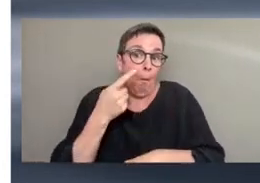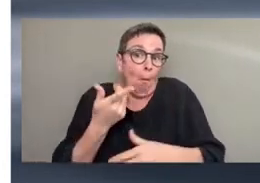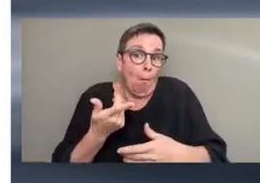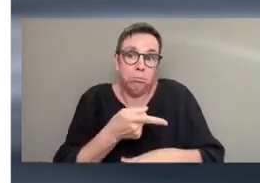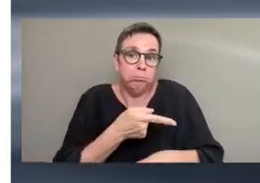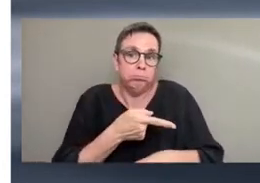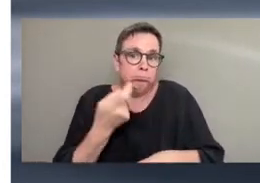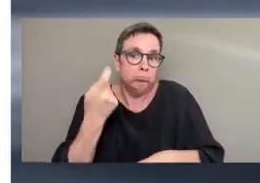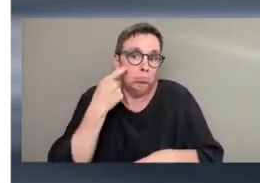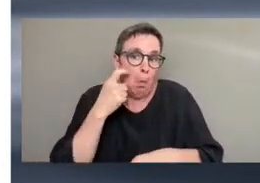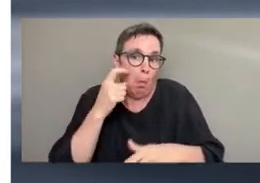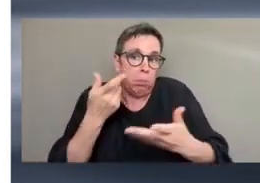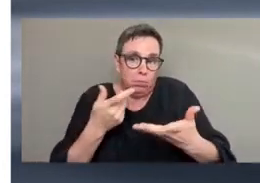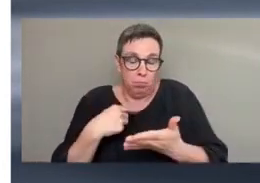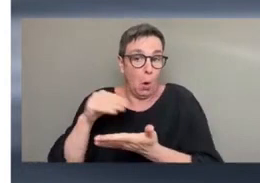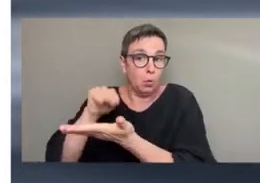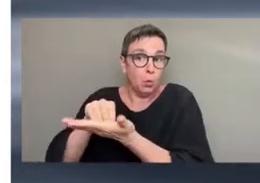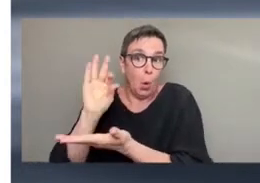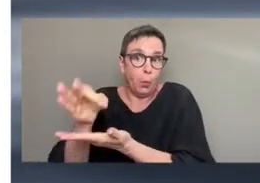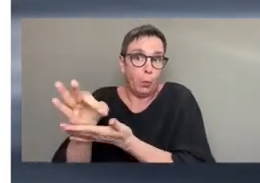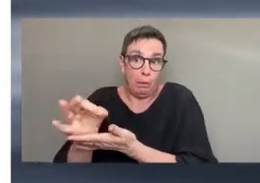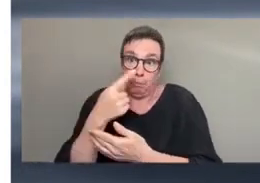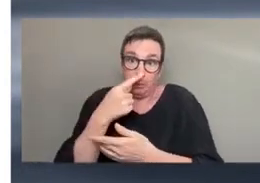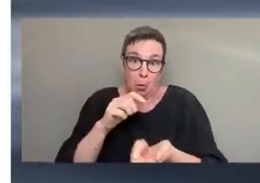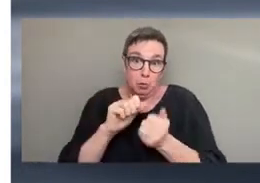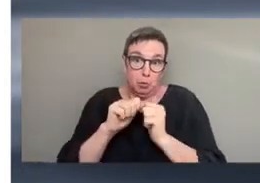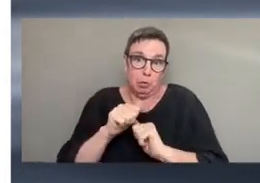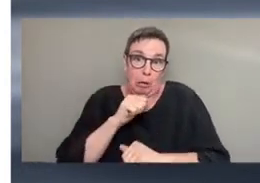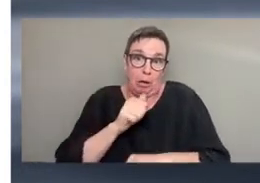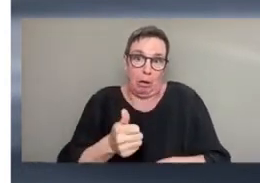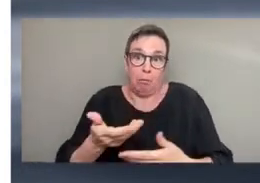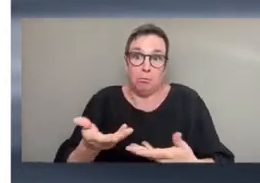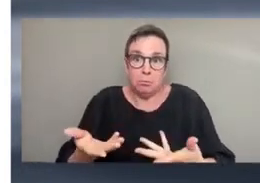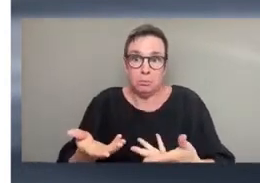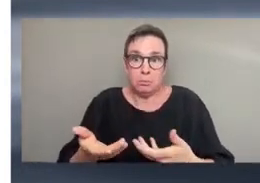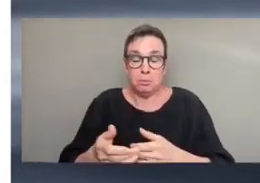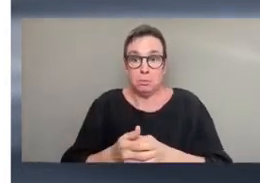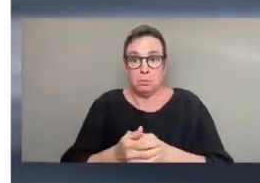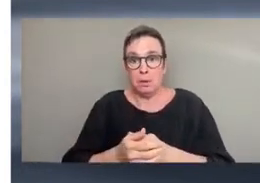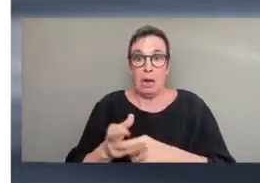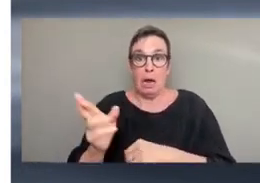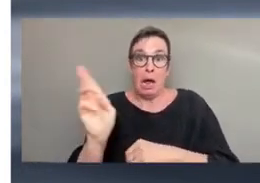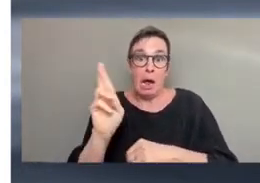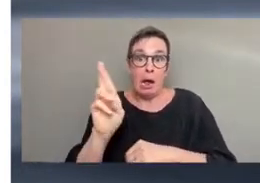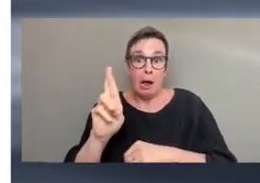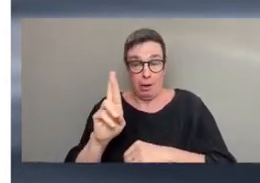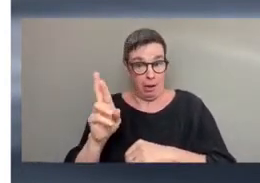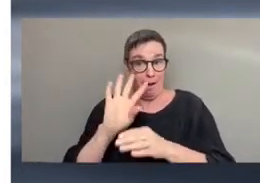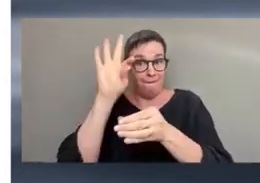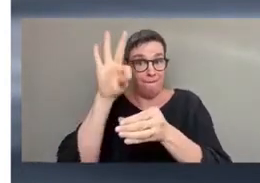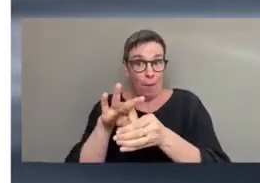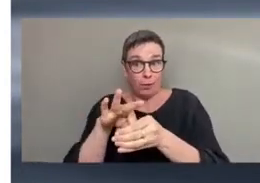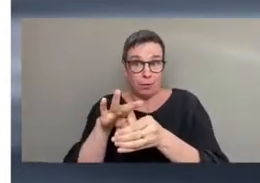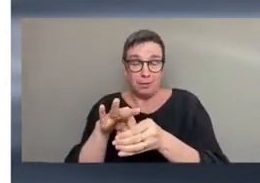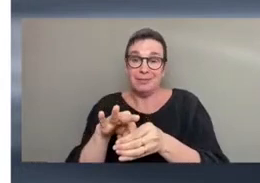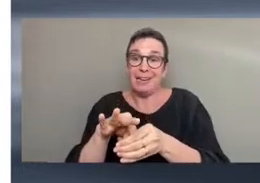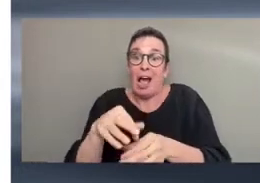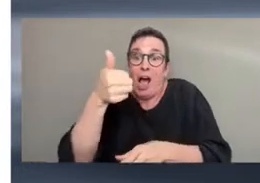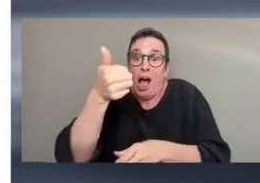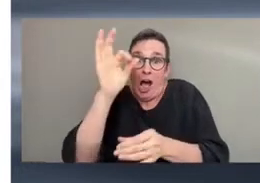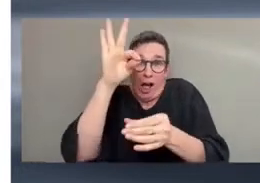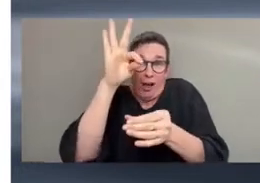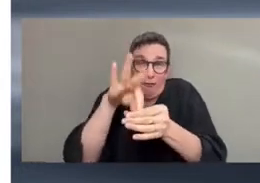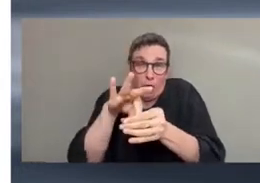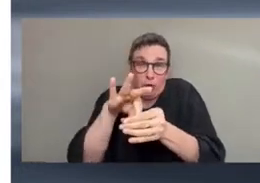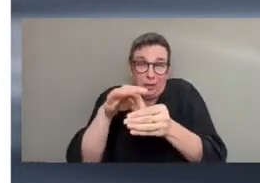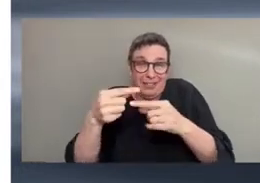je vais mettre oui, c'est pas ça qui va changer grand-chose. De toute façon, c'est rare qu'il y ait une votation avec une voix d'écart,